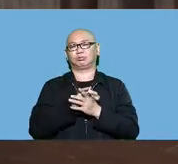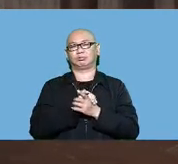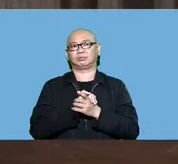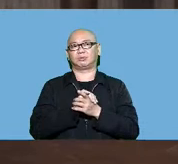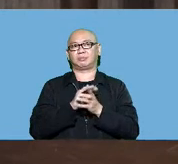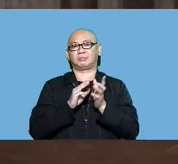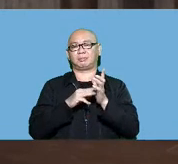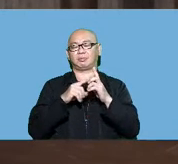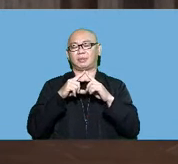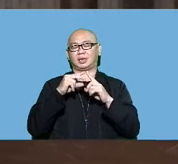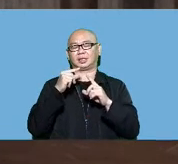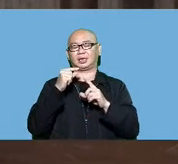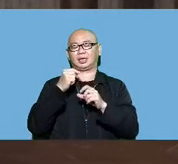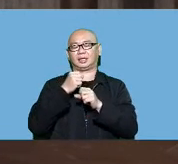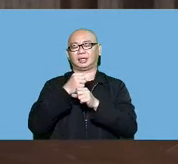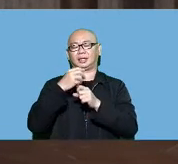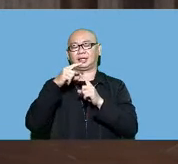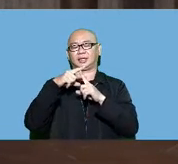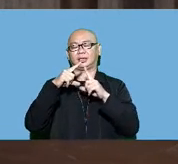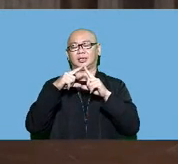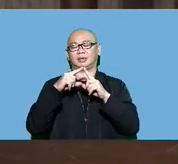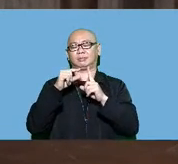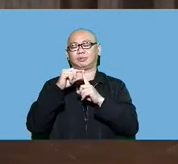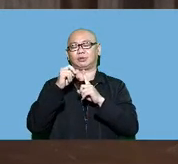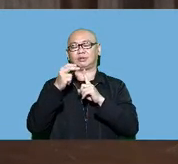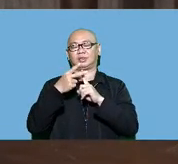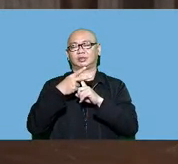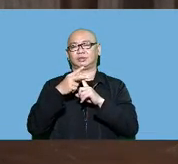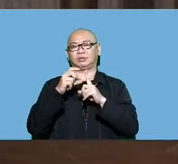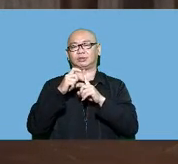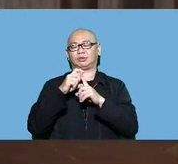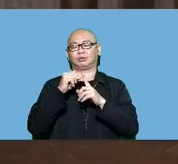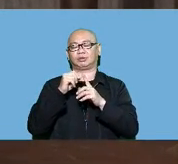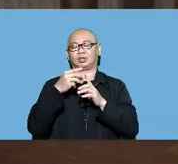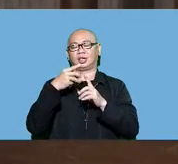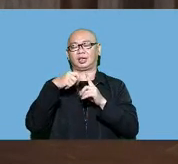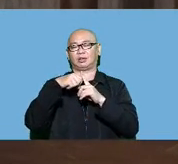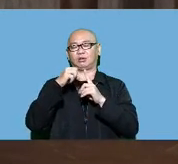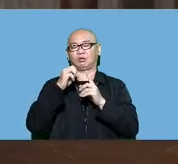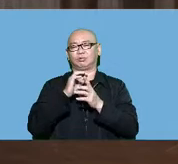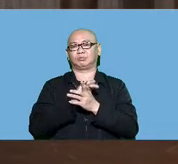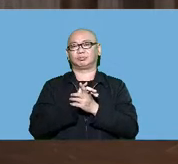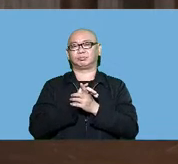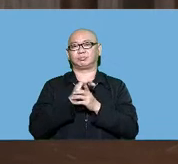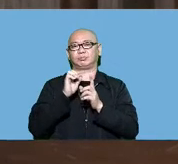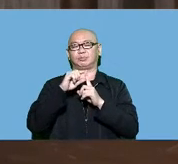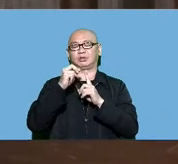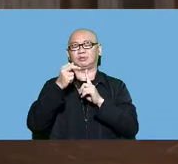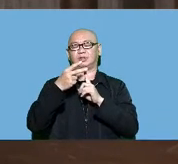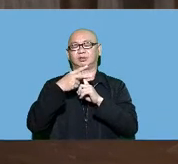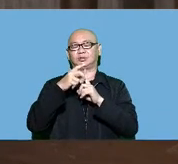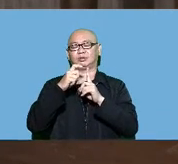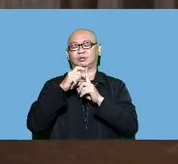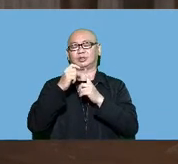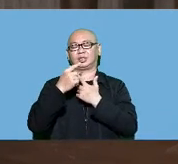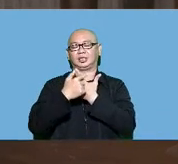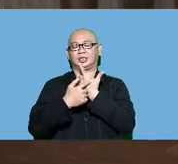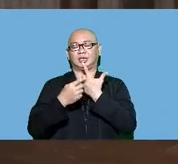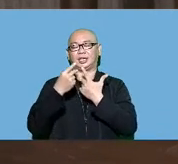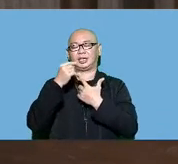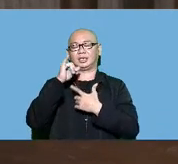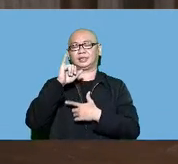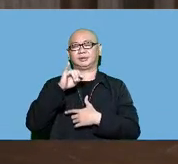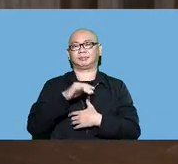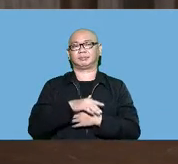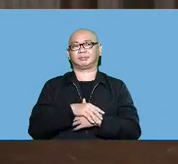Margareta Rahayuning CSSI MSI, Profesor Dr. Eko Handoyo MSI, Profesor Dr. Yeri Sutopo